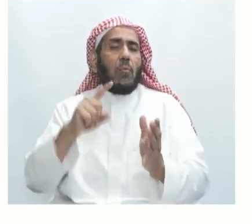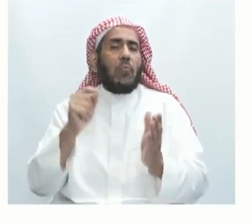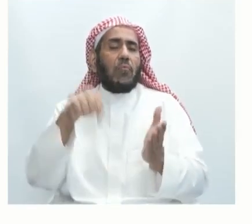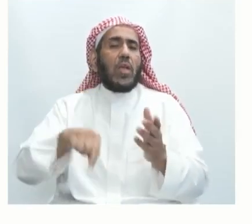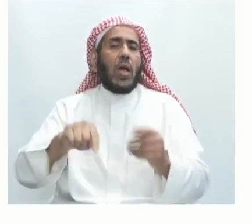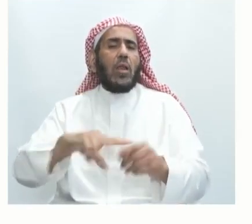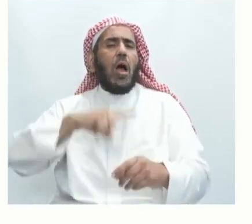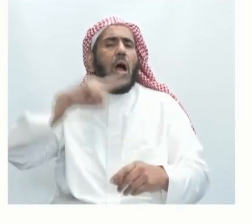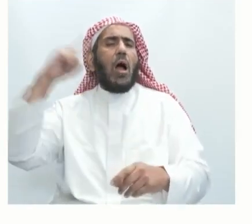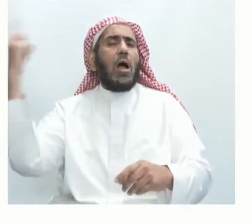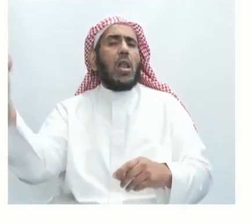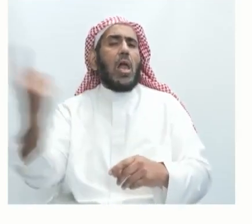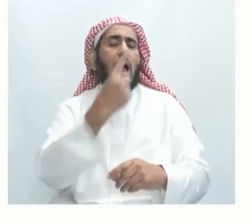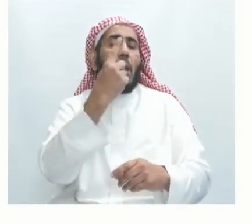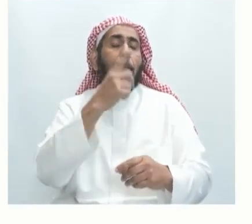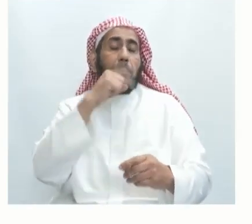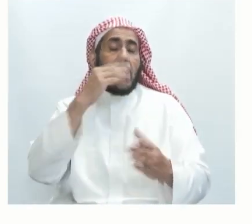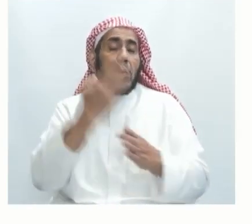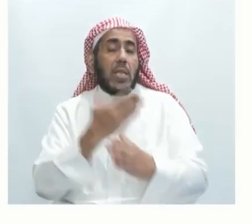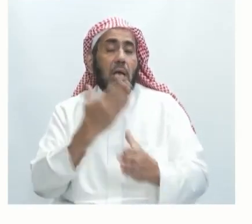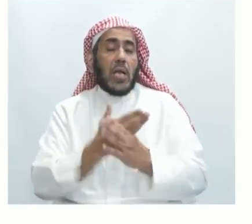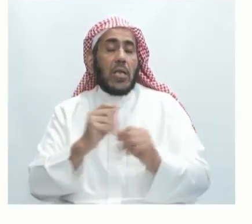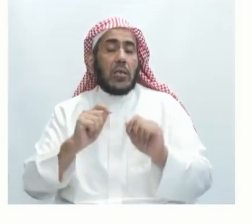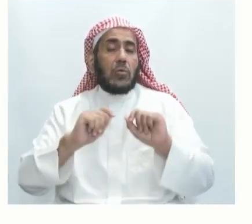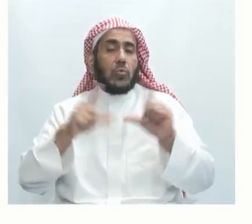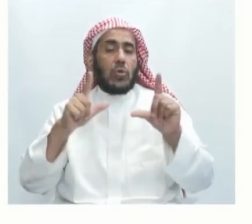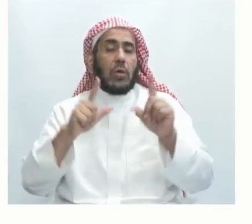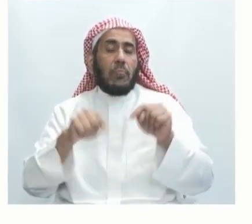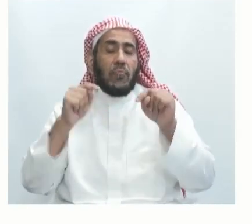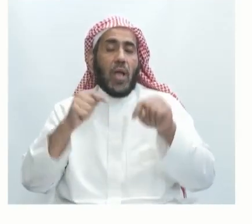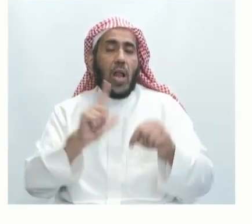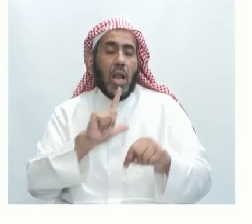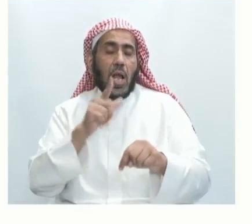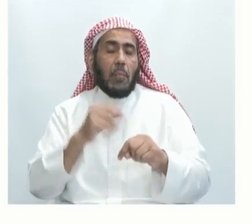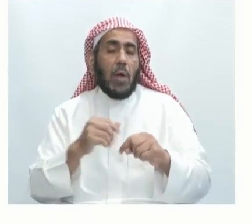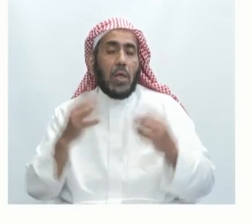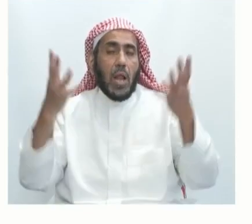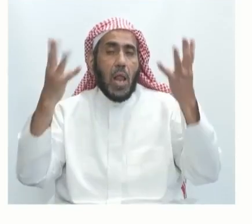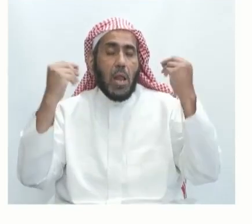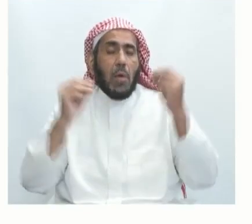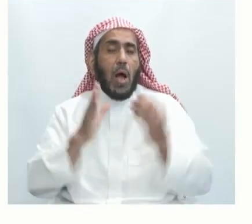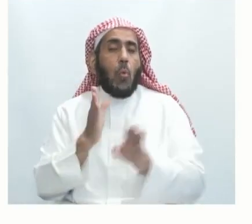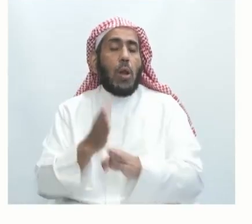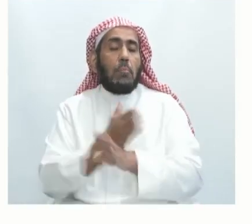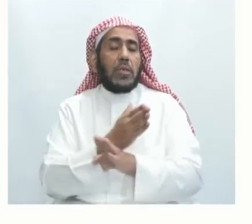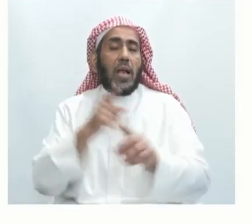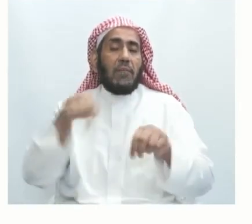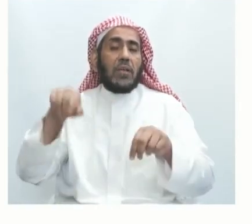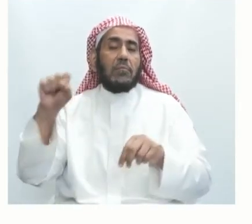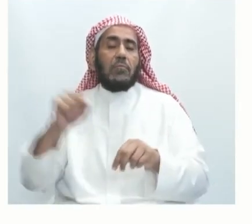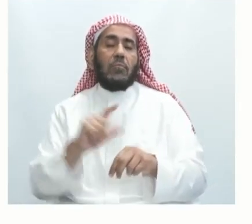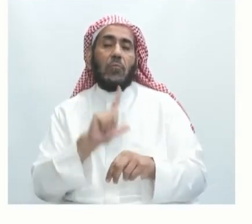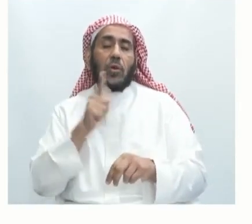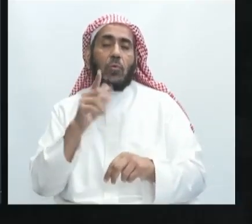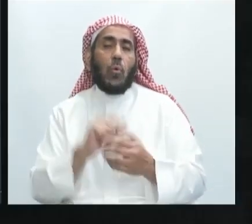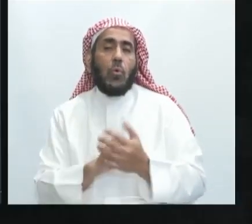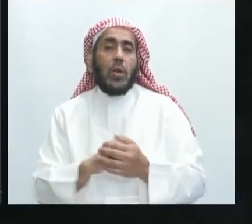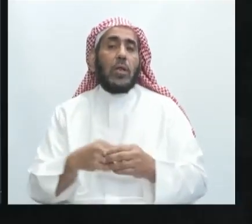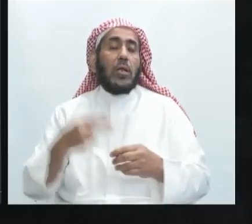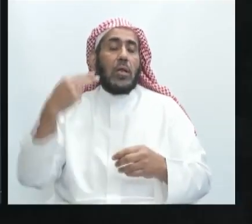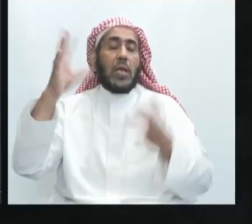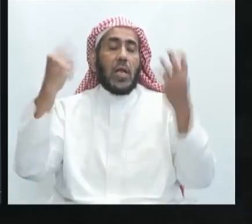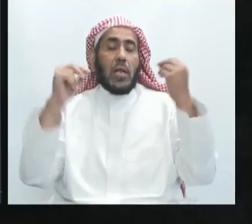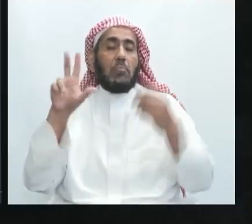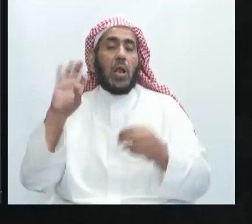انحاء العالم لذلك نطلق في حاله الكلام عن العلم او المجال في ذاته فنطلق ونقول علم